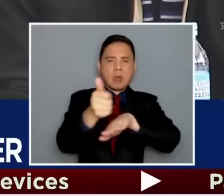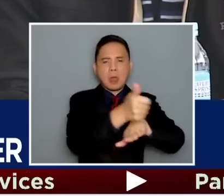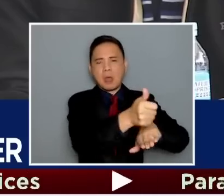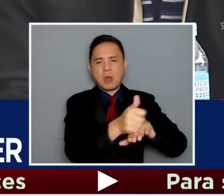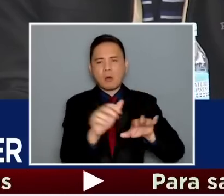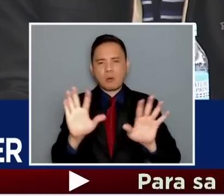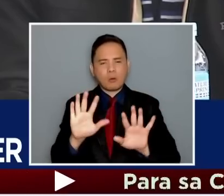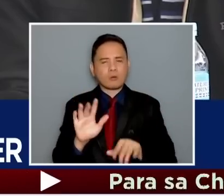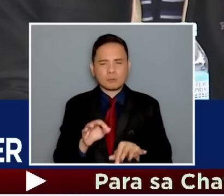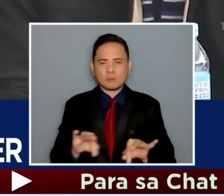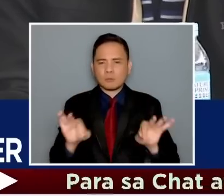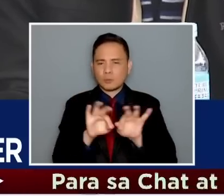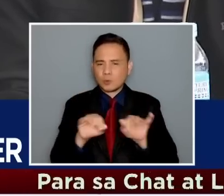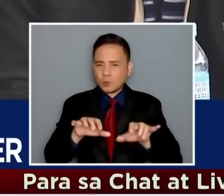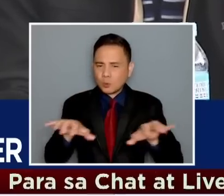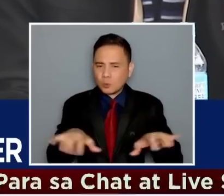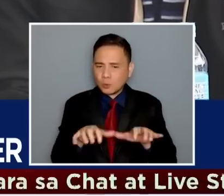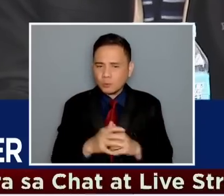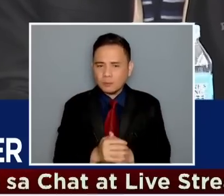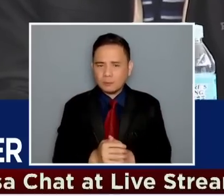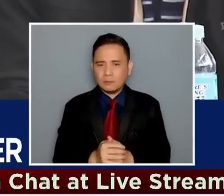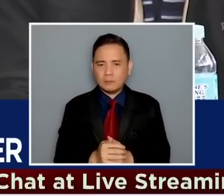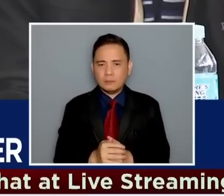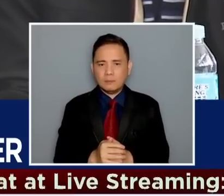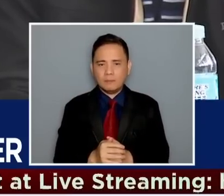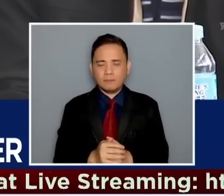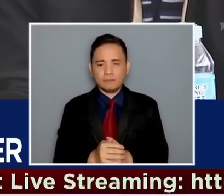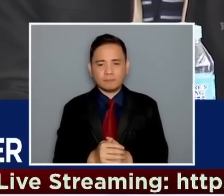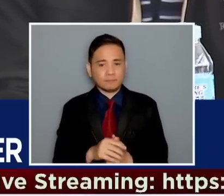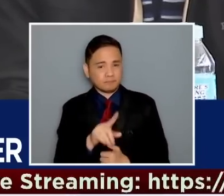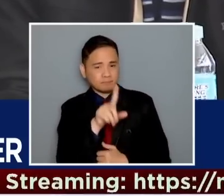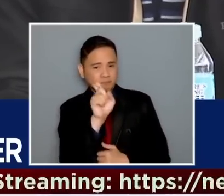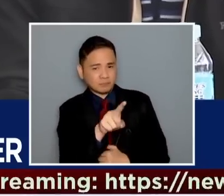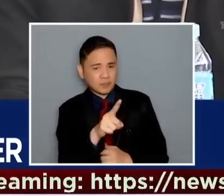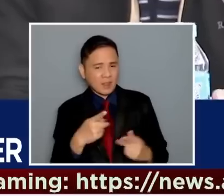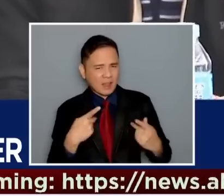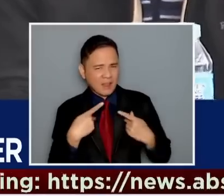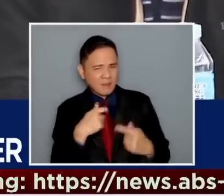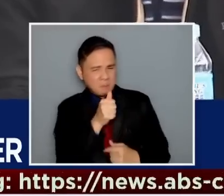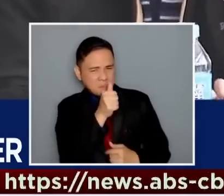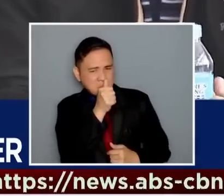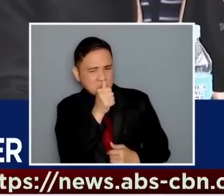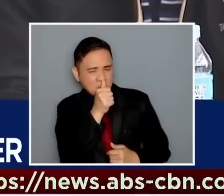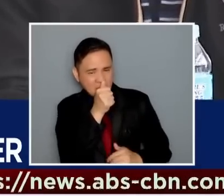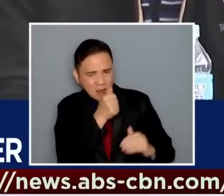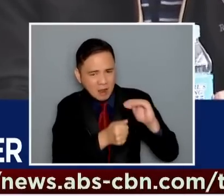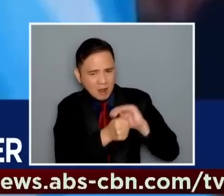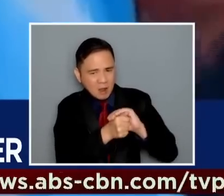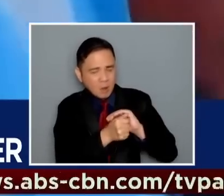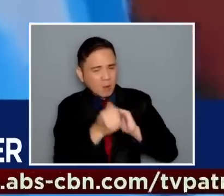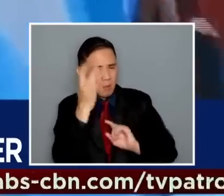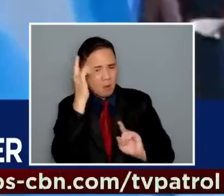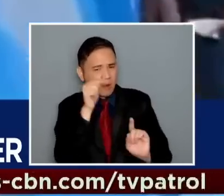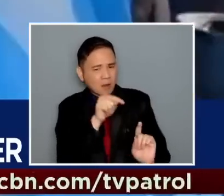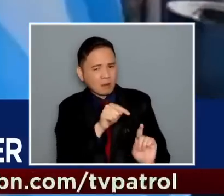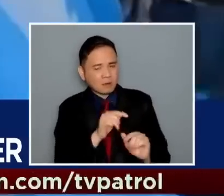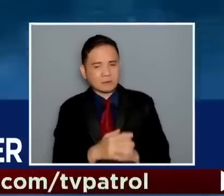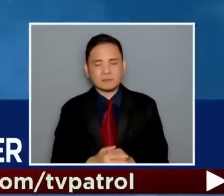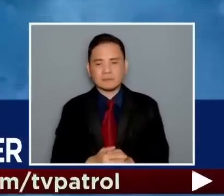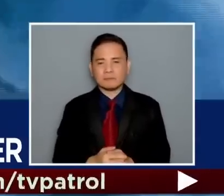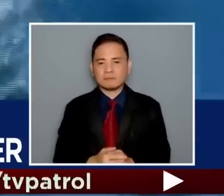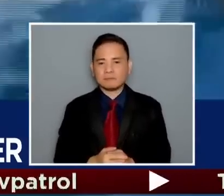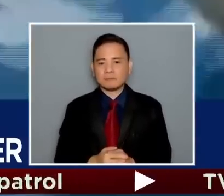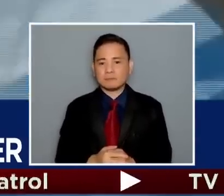Well, ang usap-usapan na ay parang may pinagtatakpan ba na malaking tao kung bakit ayaw pangalakas? Sabi naman ng